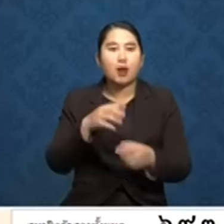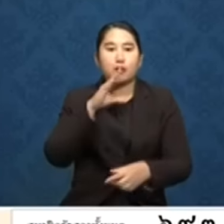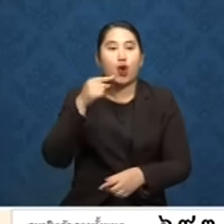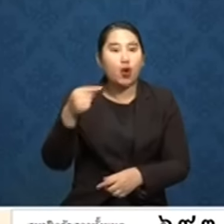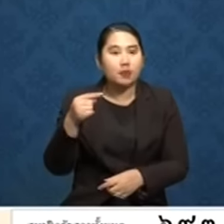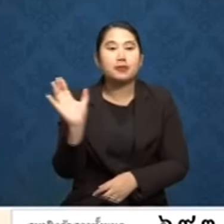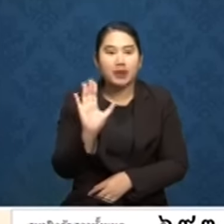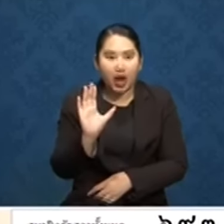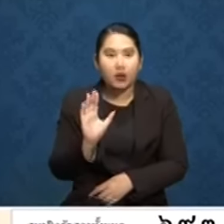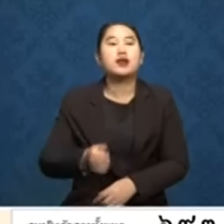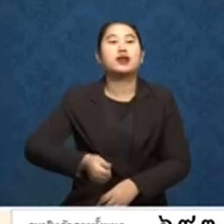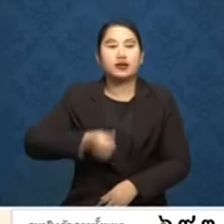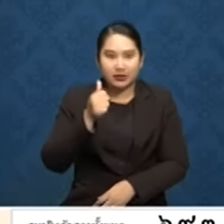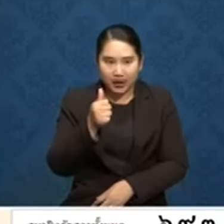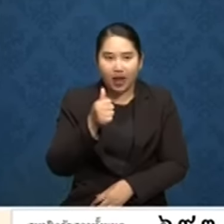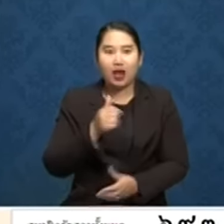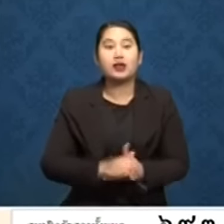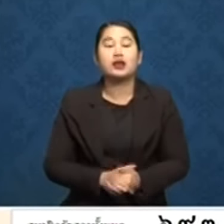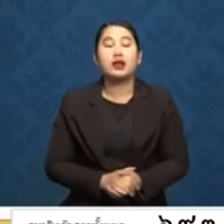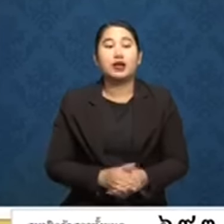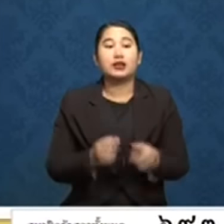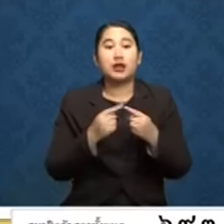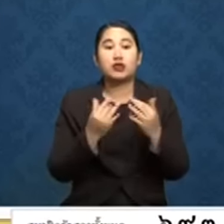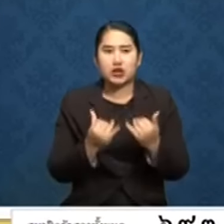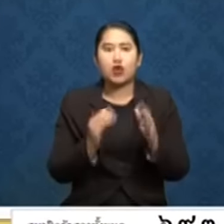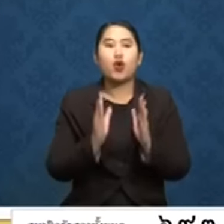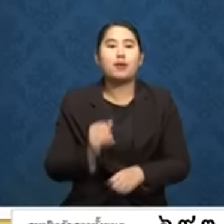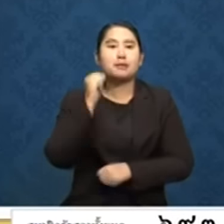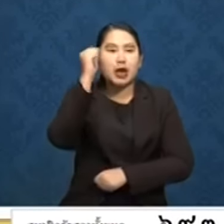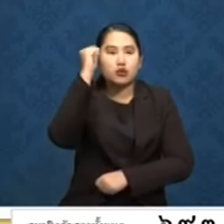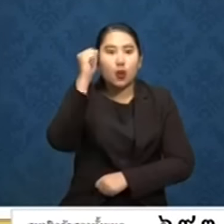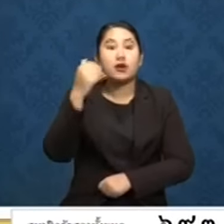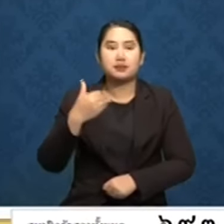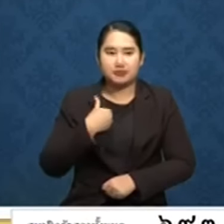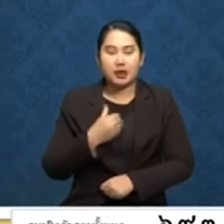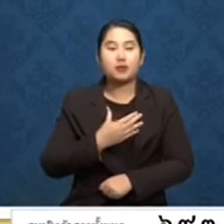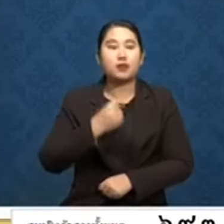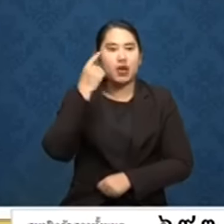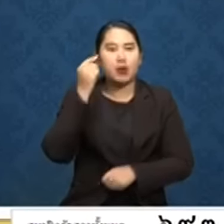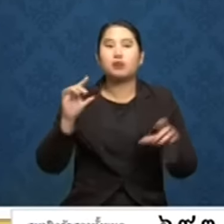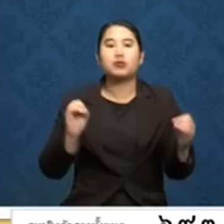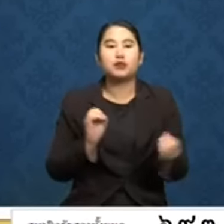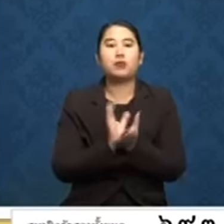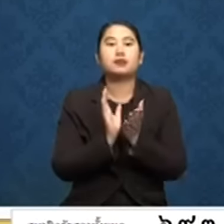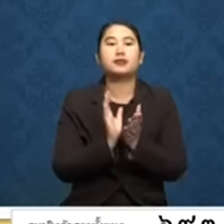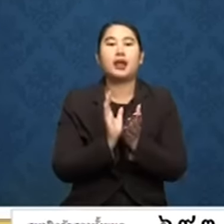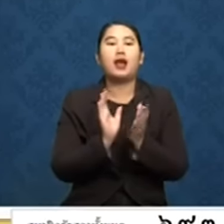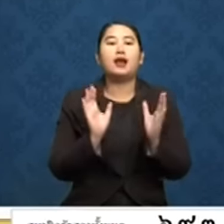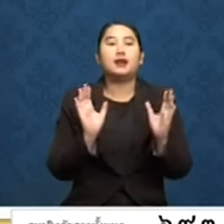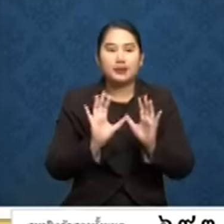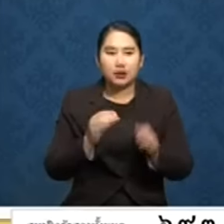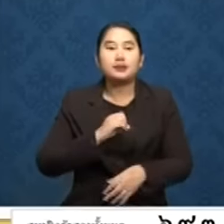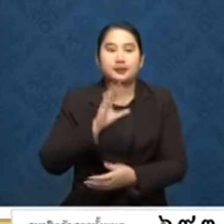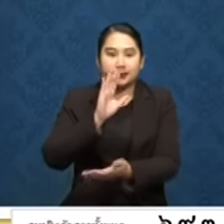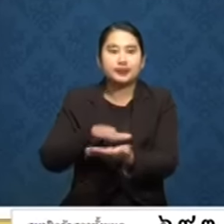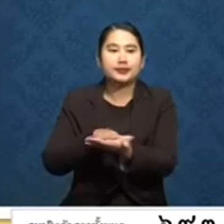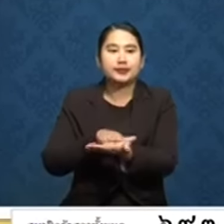มก็อนุญาตให้ได้นะครับแต่ว่าอันนี้มีผู้ประท้วงแล้วจะเกิดความเสียหายนะครับก็ต้องขออภัยคุณ